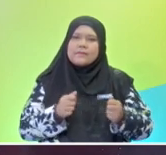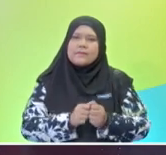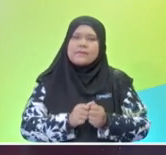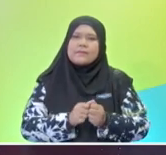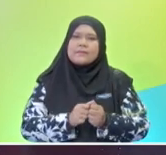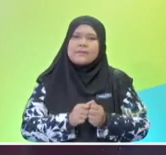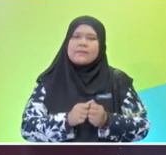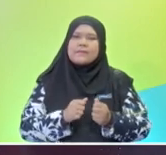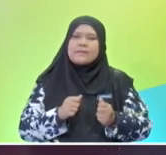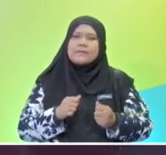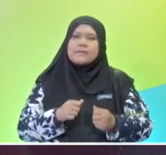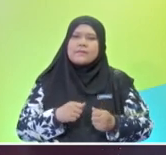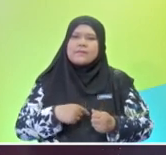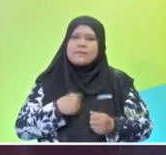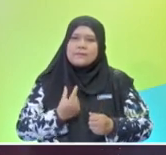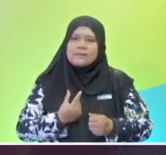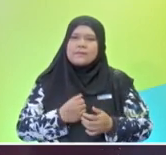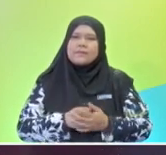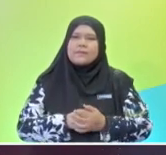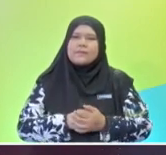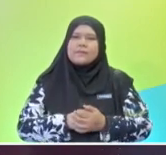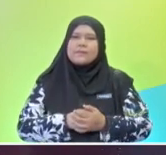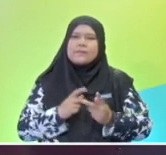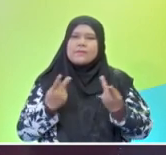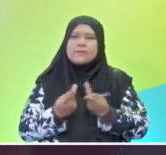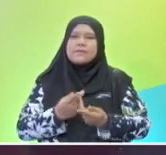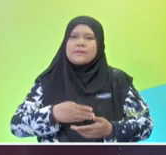perasaan kita gembira, perasaan, okay. Kan? Saya tahu